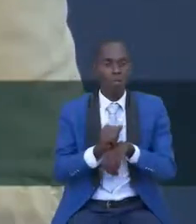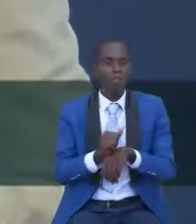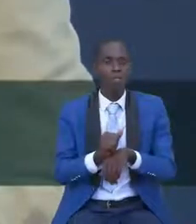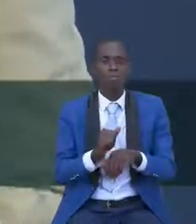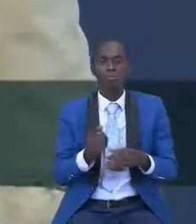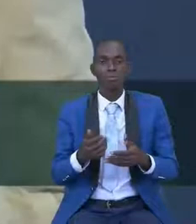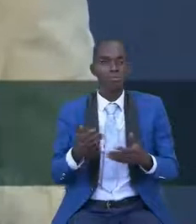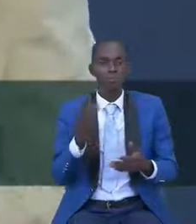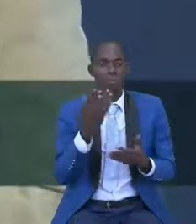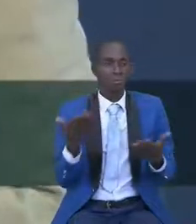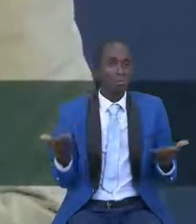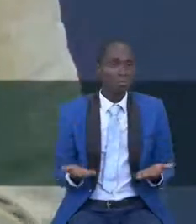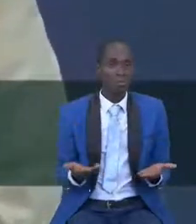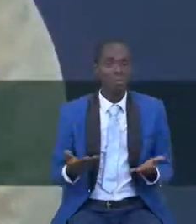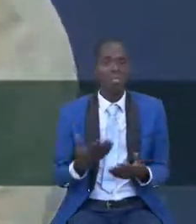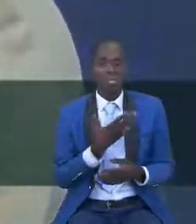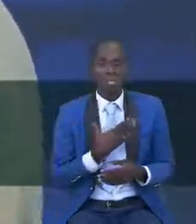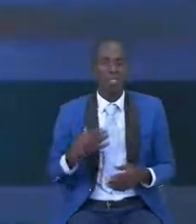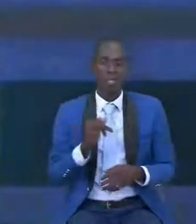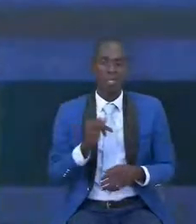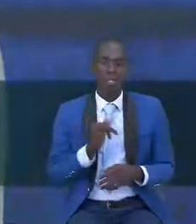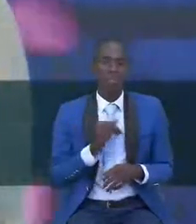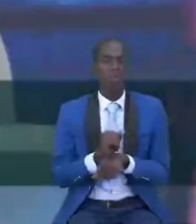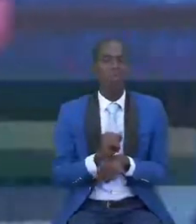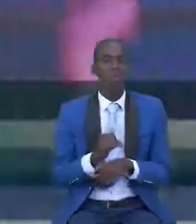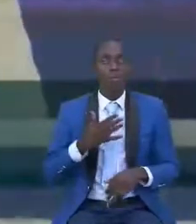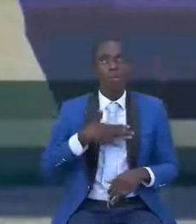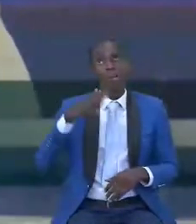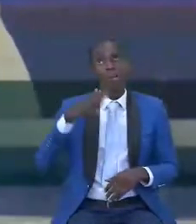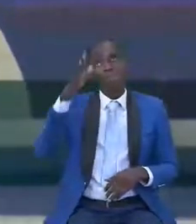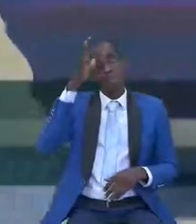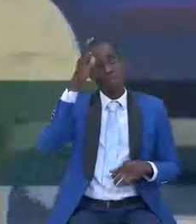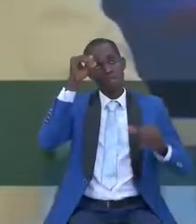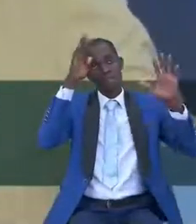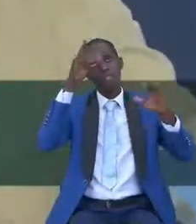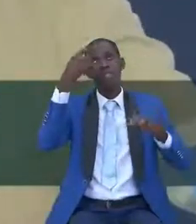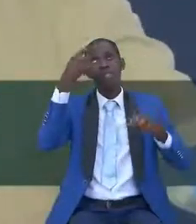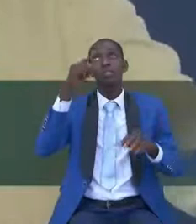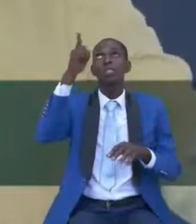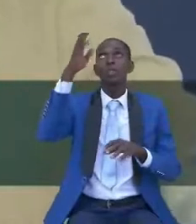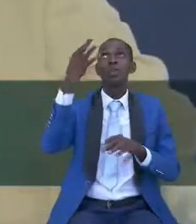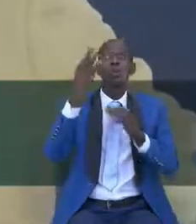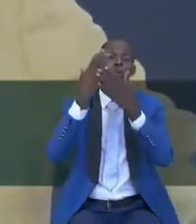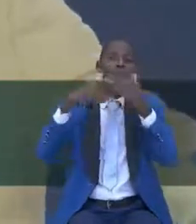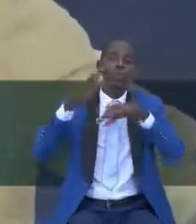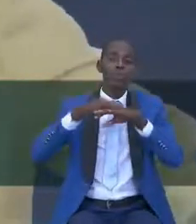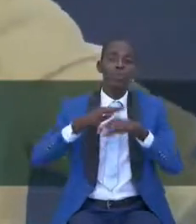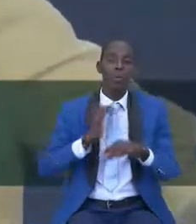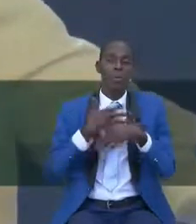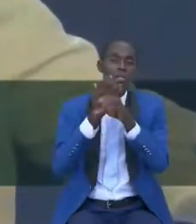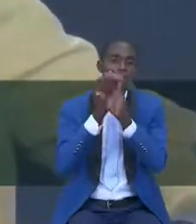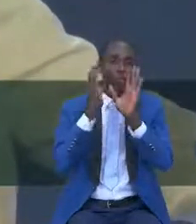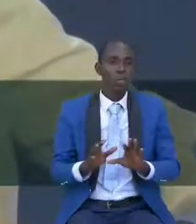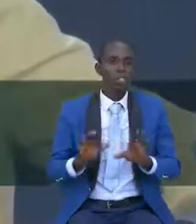mon Père agit jusqu'à présent, moi aussi j'agis. Mon Père, le Dieu du